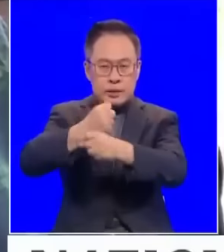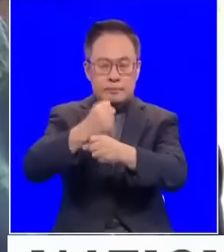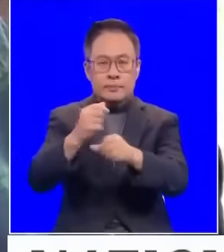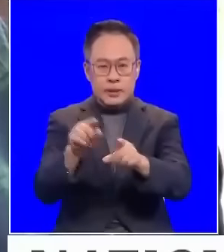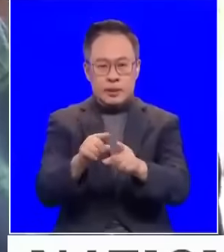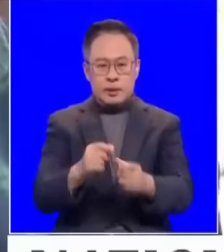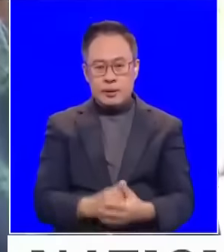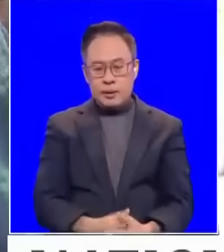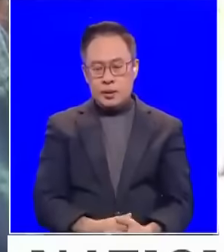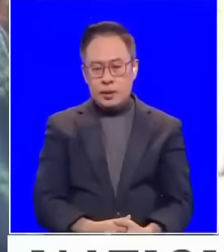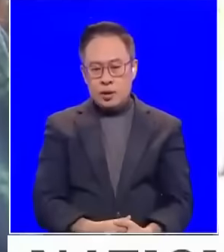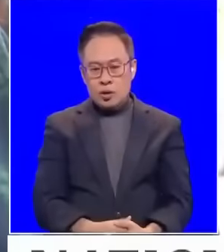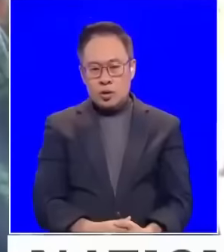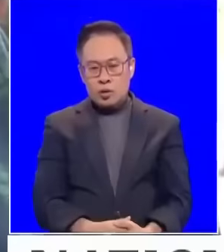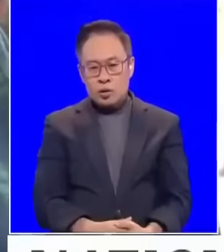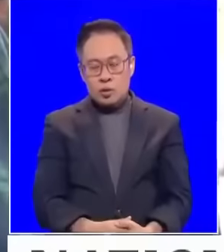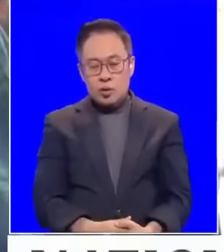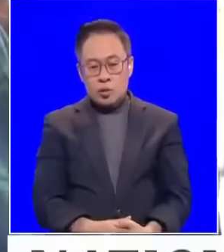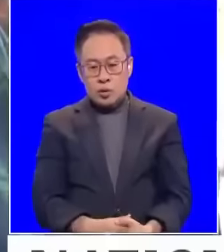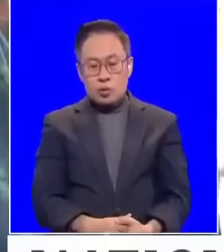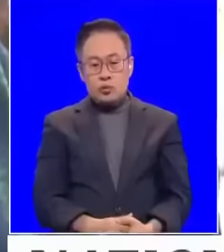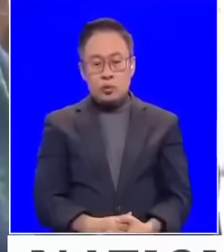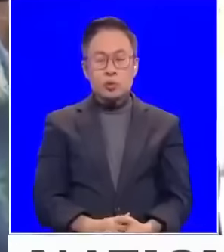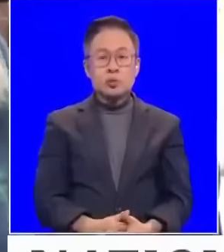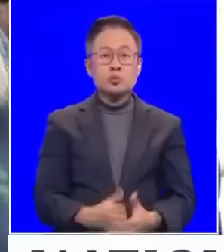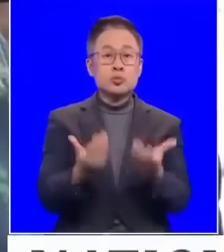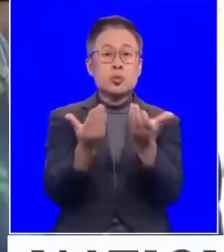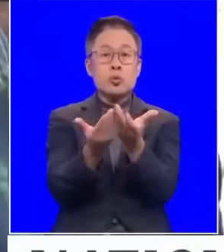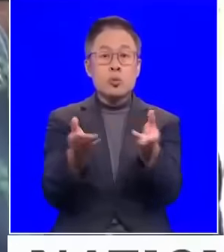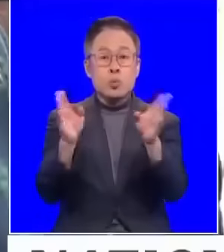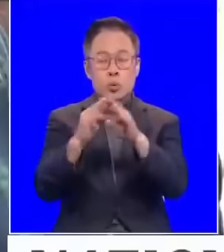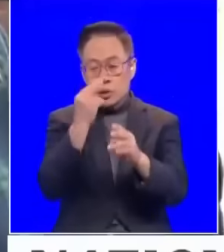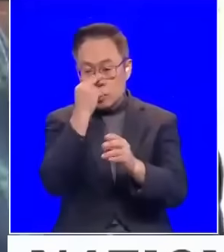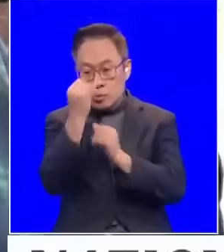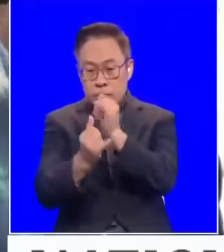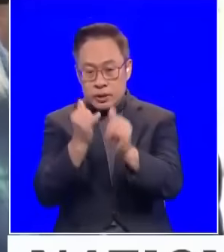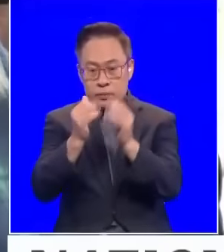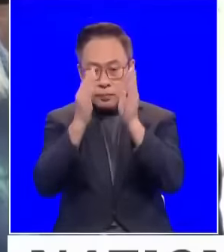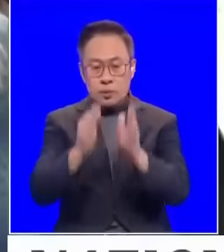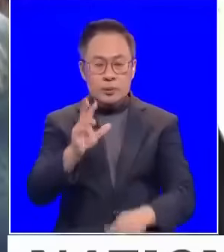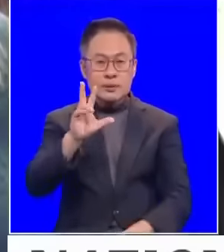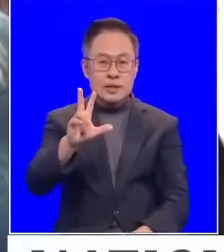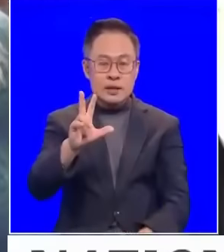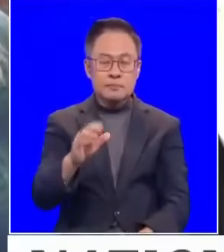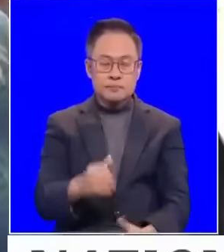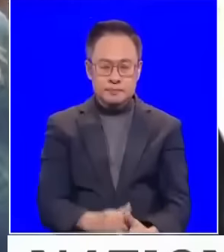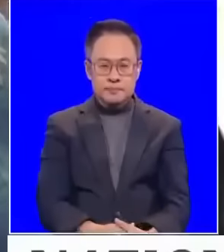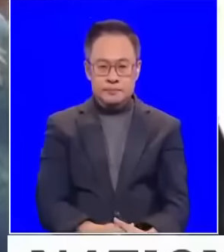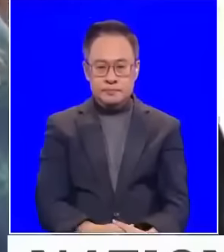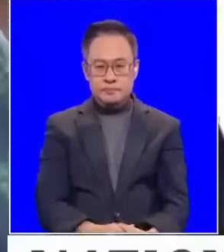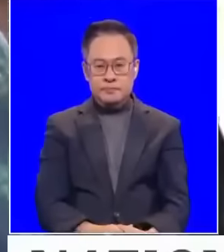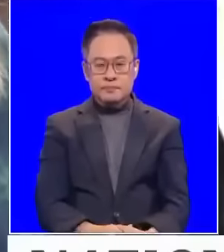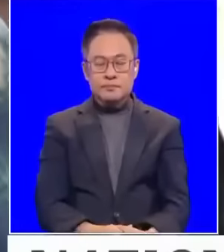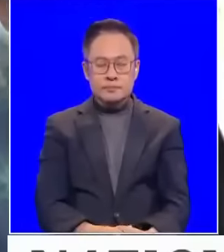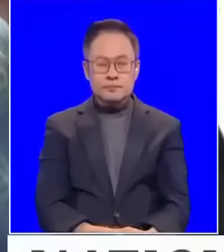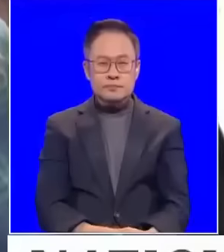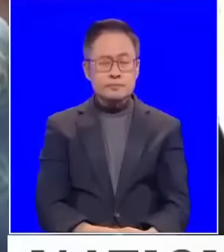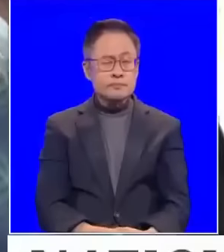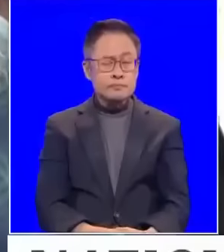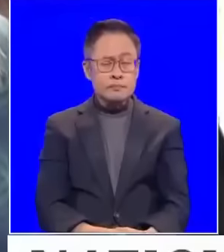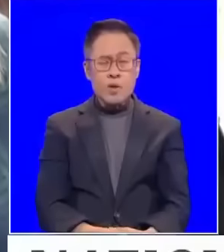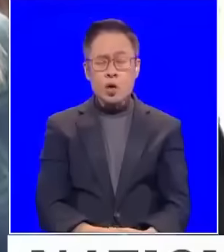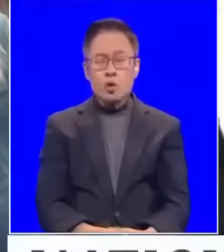ะ เมื่อสักครู่เห็นมีทั้งหมด3คนนะคะแต่ขออนุญาตไม่แจ้งว่าเป็นใครค่ะ ส่วนการครบกำหนดของเหล่าบรรดาบอส